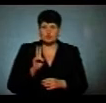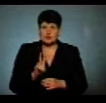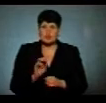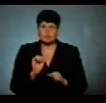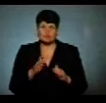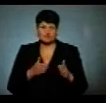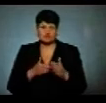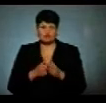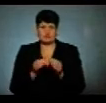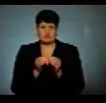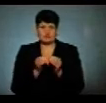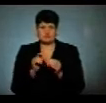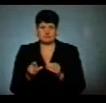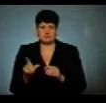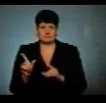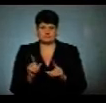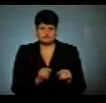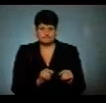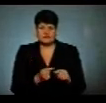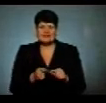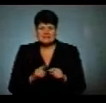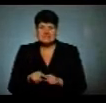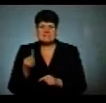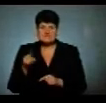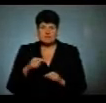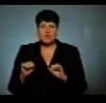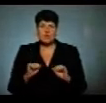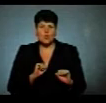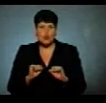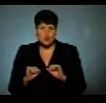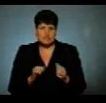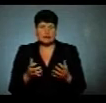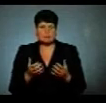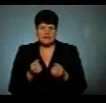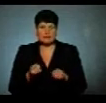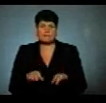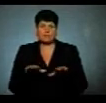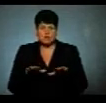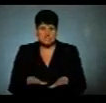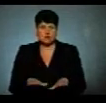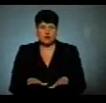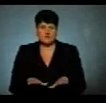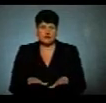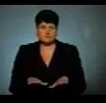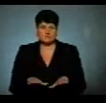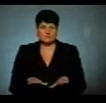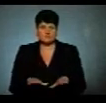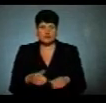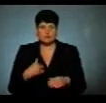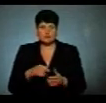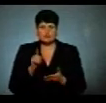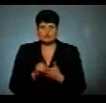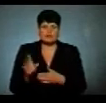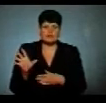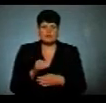не більше 10 пасажирів. Це вимога уряду і прийнята відповідна постанова. Ми зобов'язали